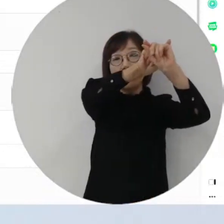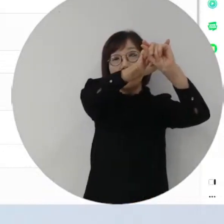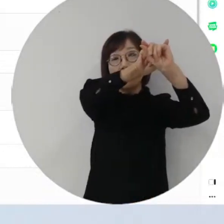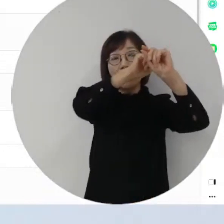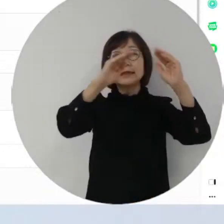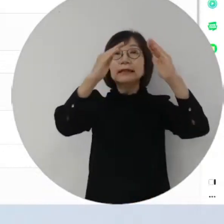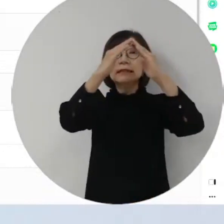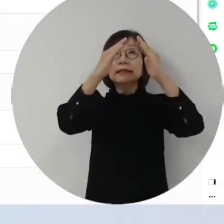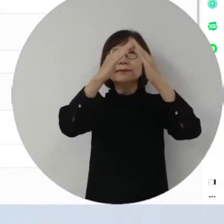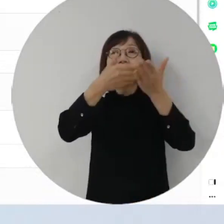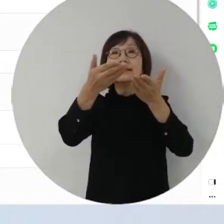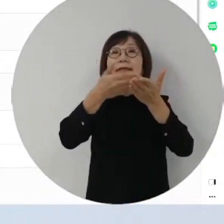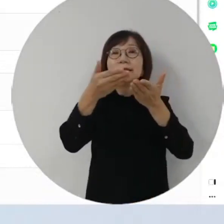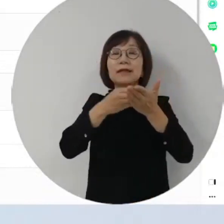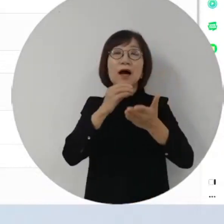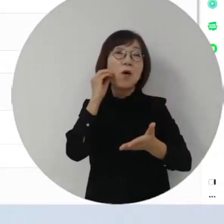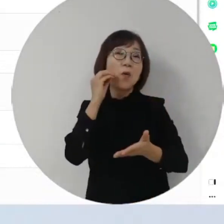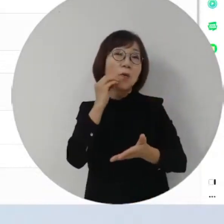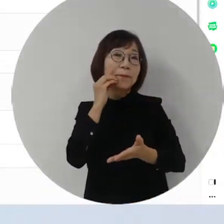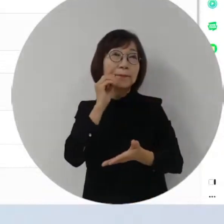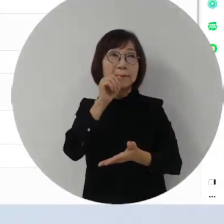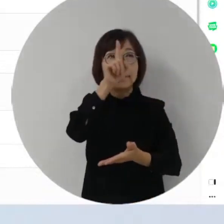집 모양 홈 버튼이 들어가 있을 거예요.